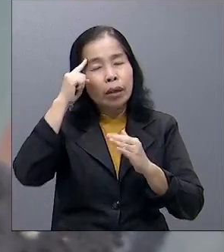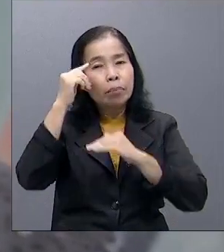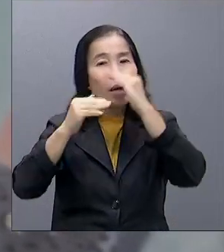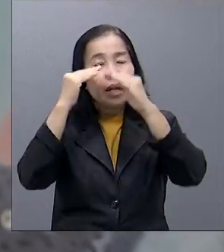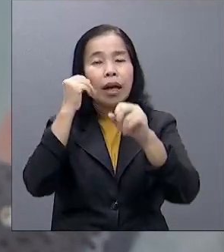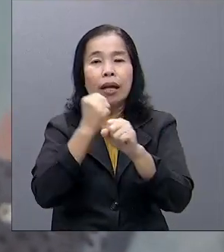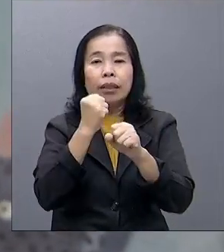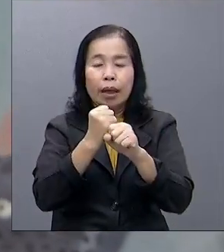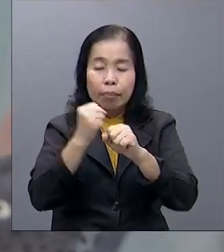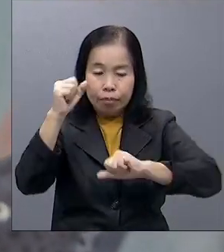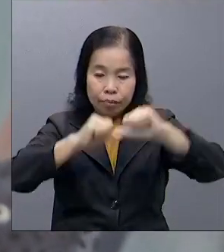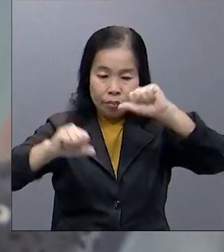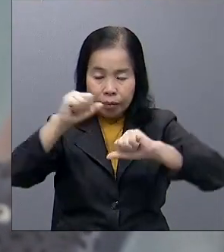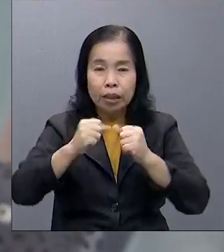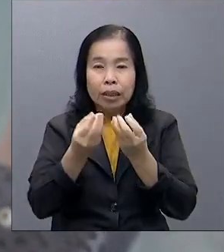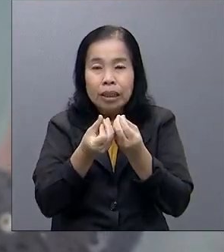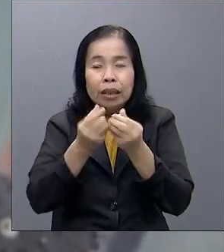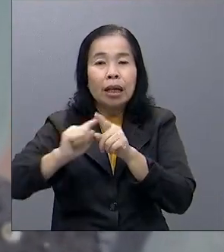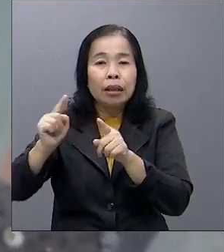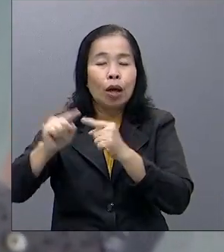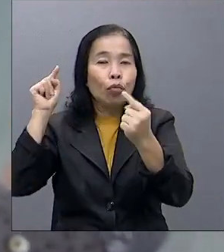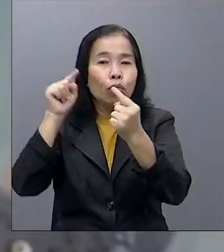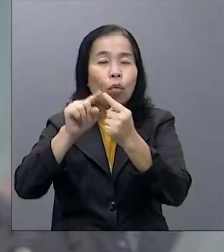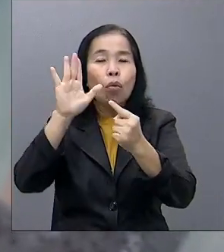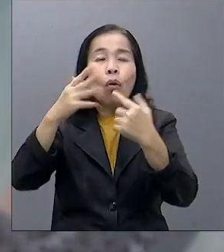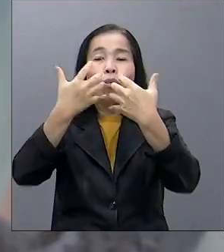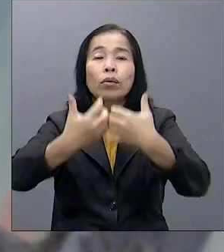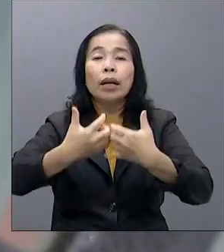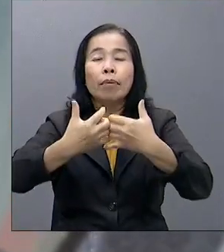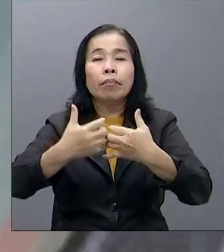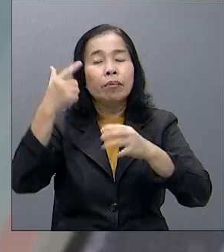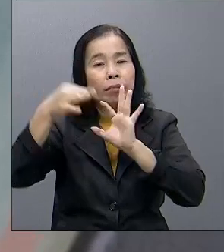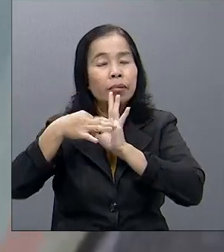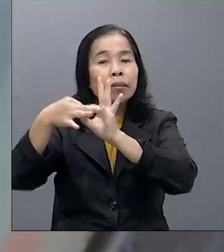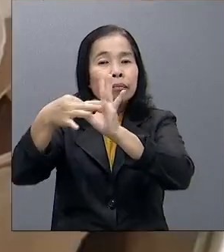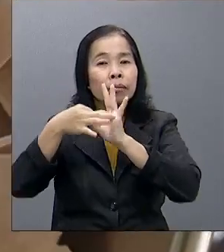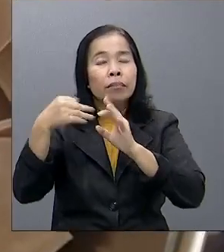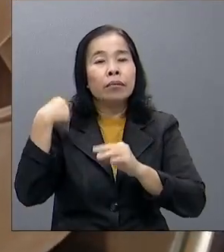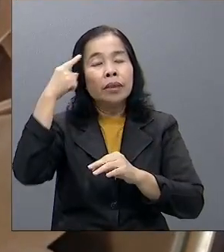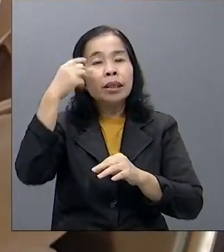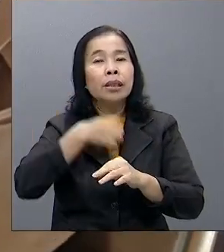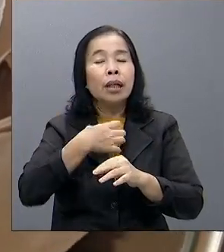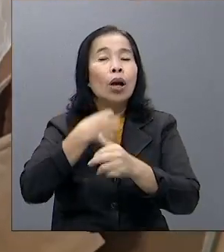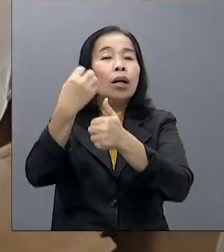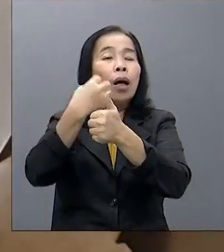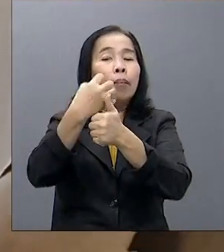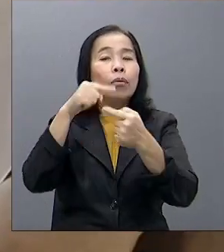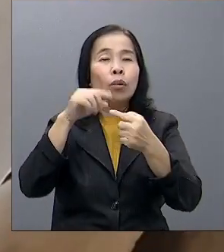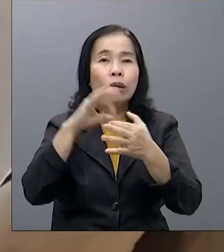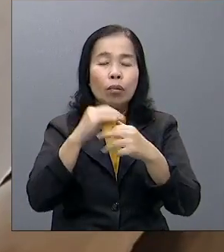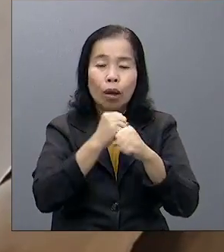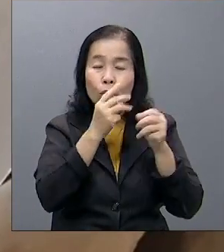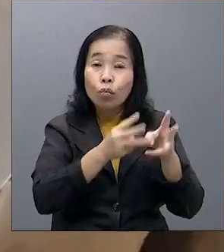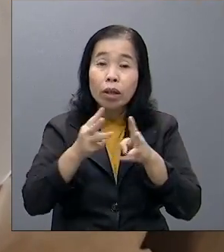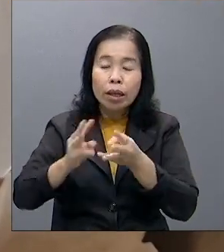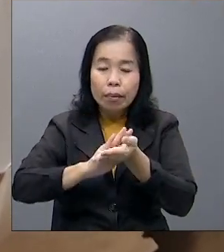ตให้รองรับกับความต้องการของภาคอุตสาหกรรมเรามีความคิดที่จะถ่ายทอดวิธีการผลิตแล้วก็วิธีการในการแป